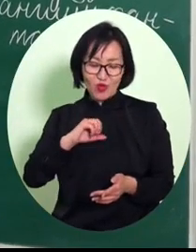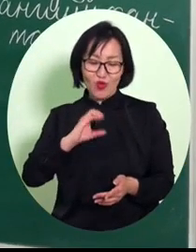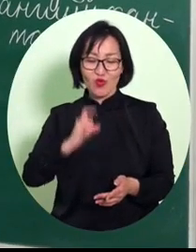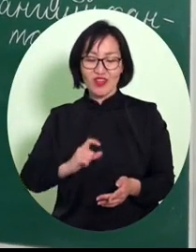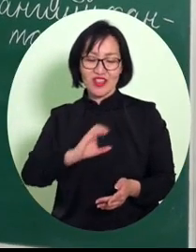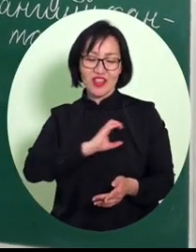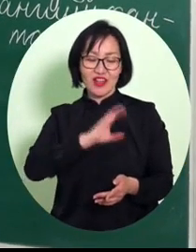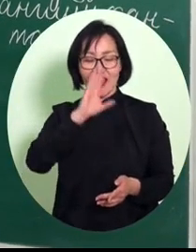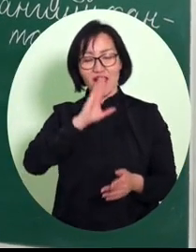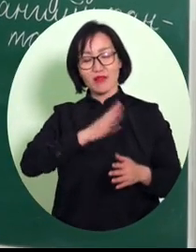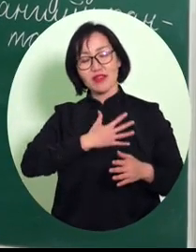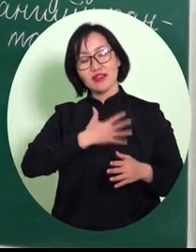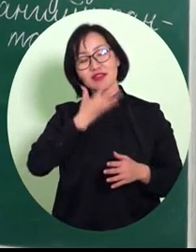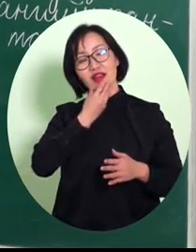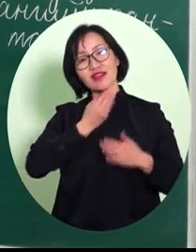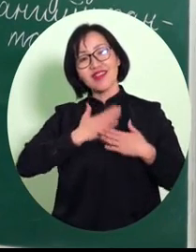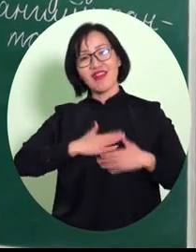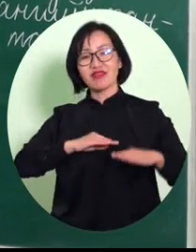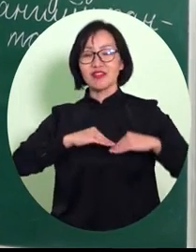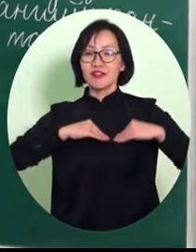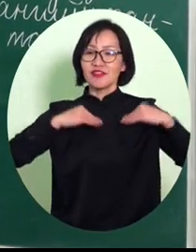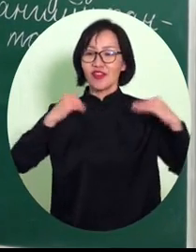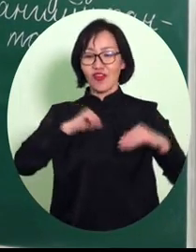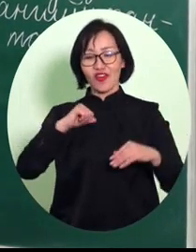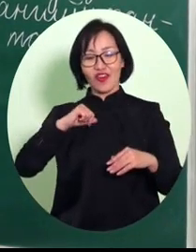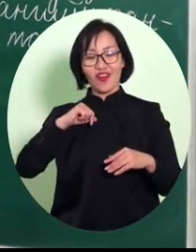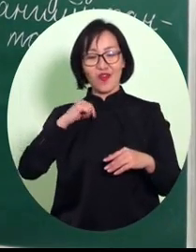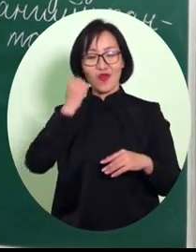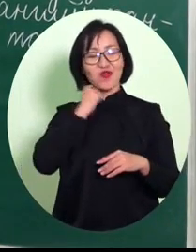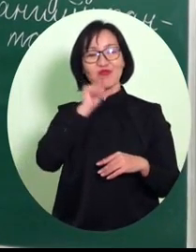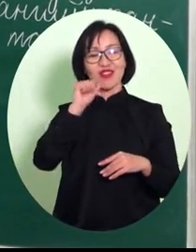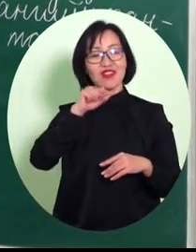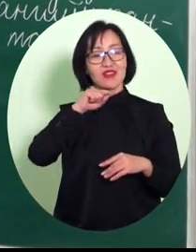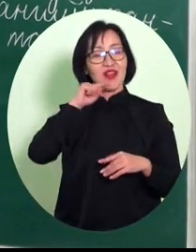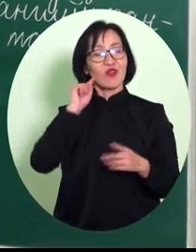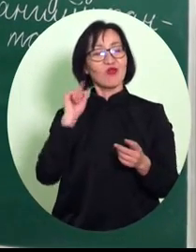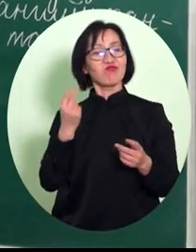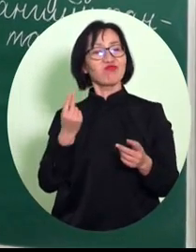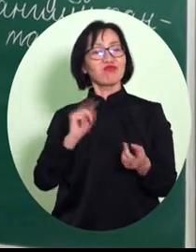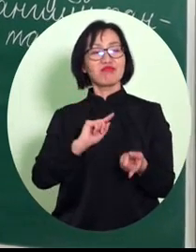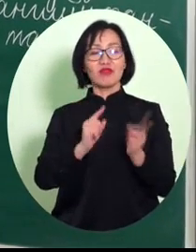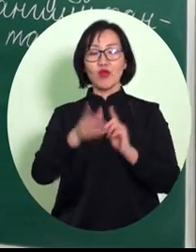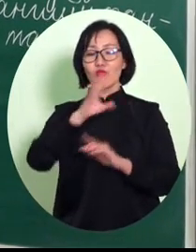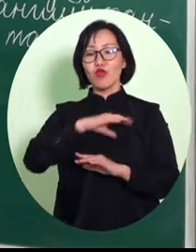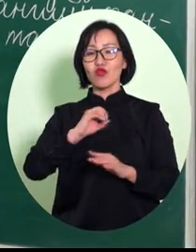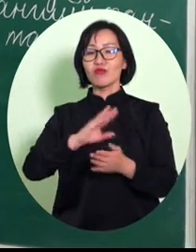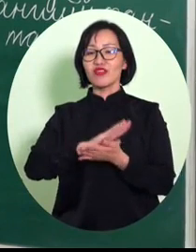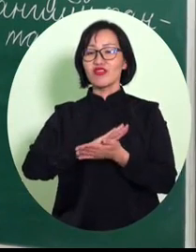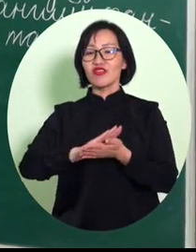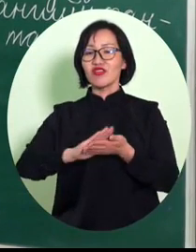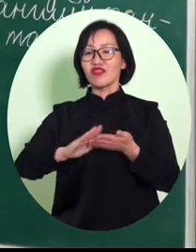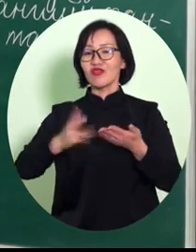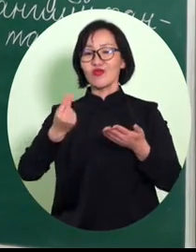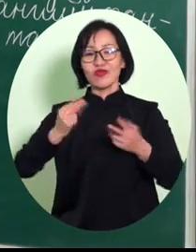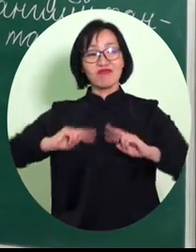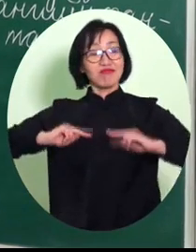сэтгэл хамгийн тэнгэр хамгийн сайхан болж өөрийгөө нэг л залуу болсон юм шиг бүх зүйл шин болсон юм шиг санагддаг